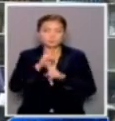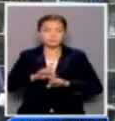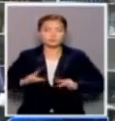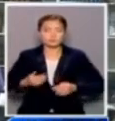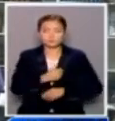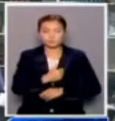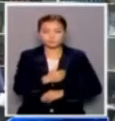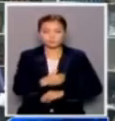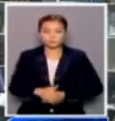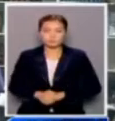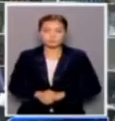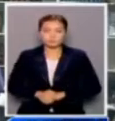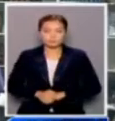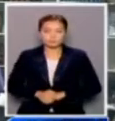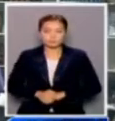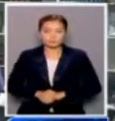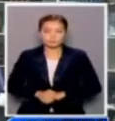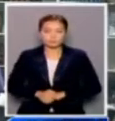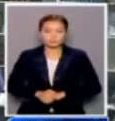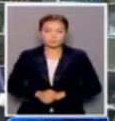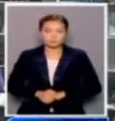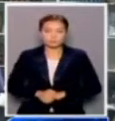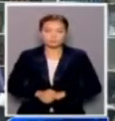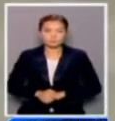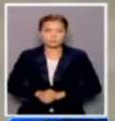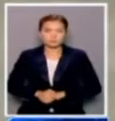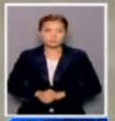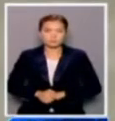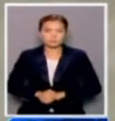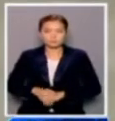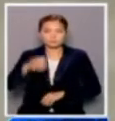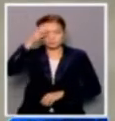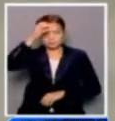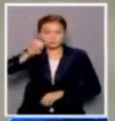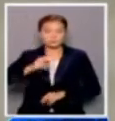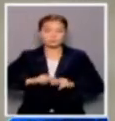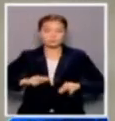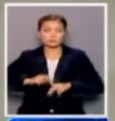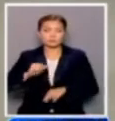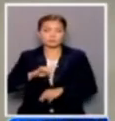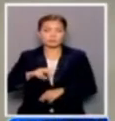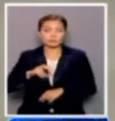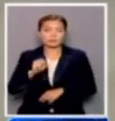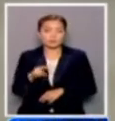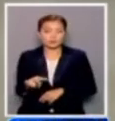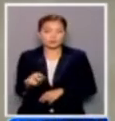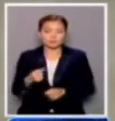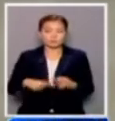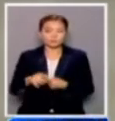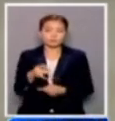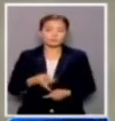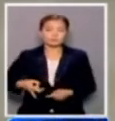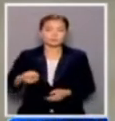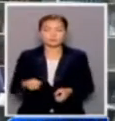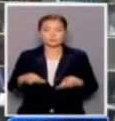айтатын, атап өтетін бұл биылғы жылы академияның ректоры Ерлан Қуанышұлы Әбіл біздің осы Атырау